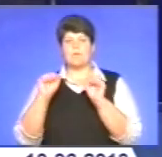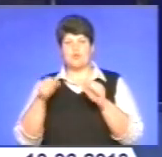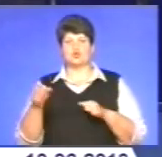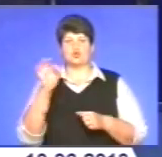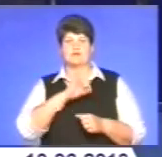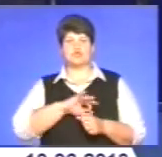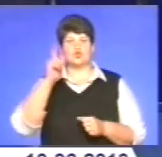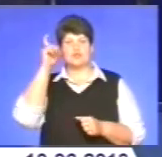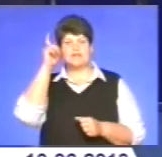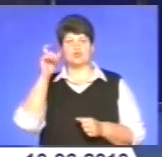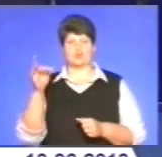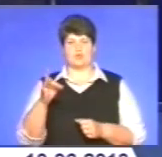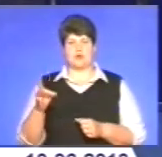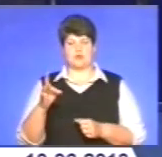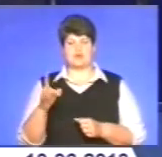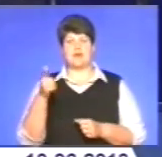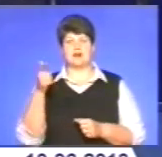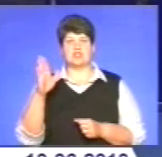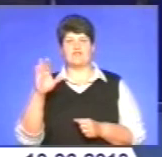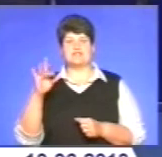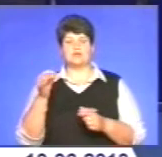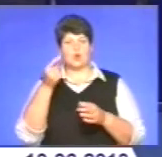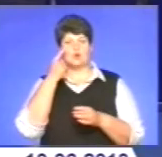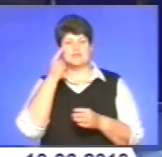жителі Чортківського району. Ганна Василенко